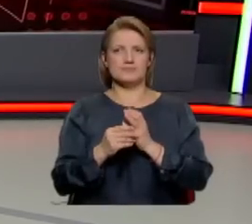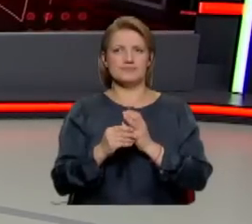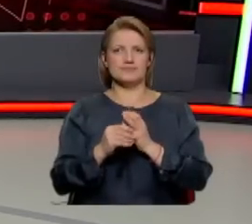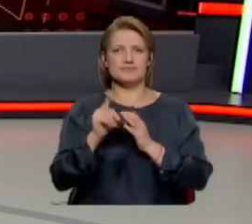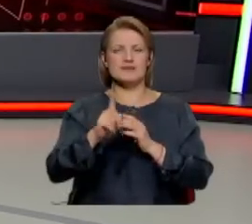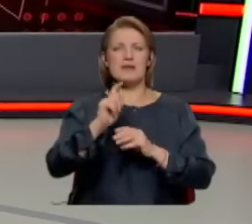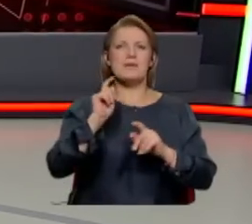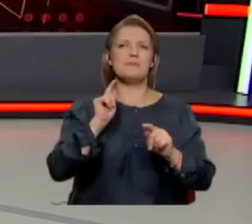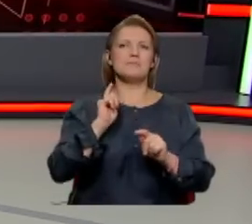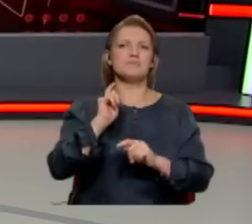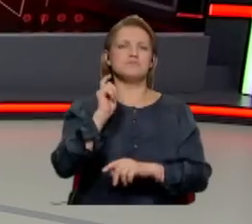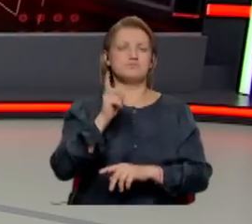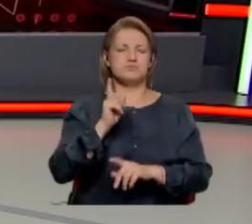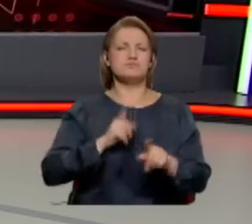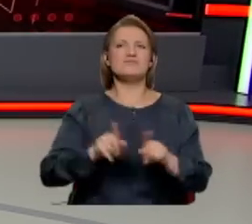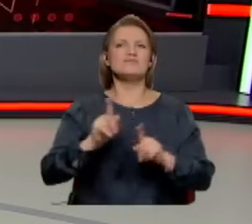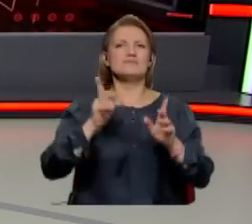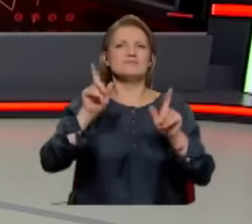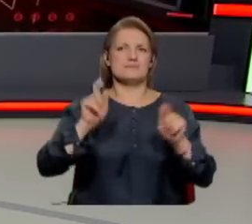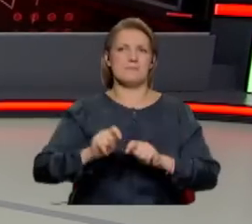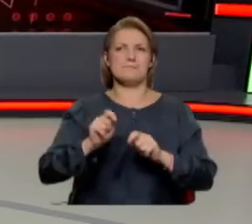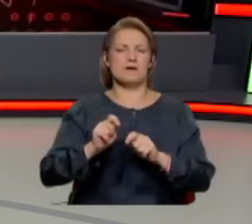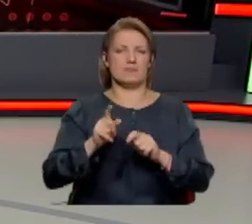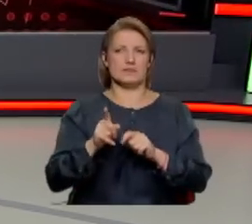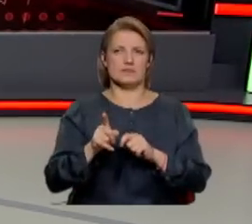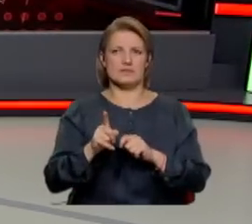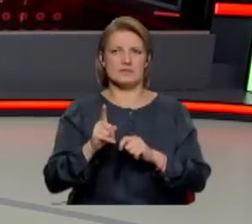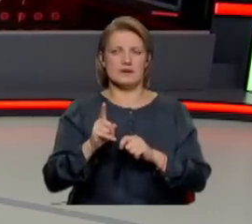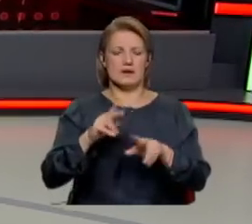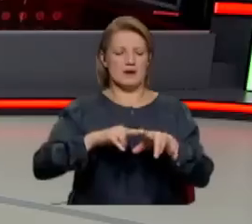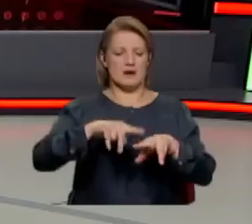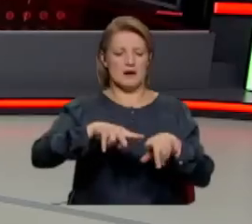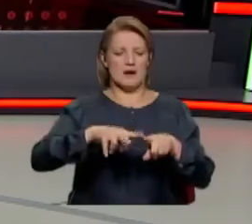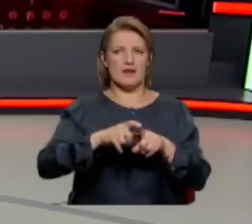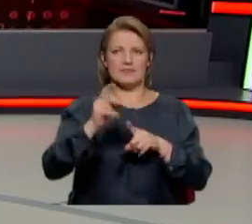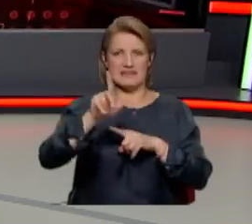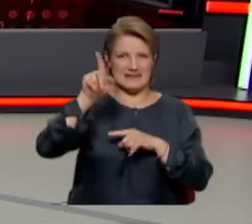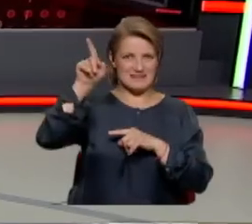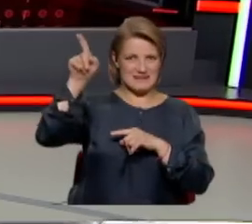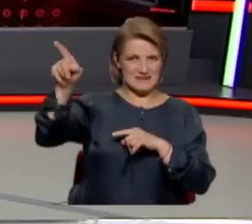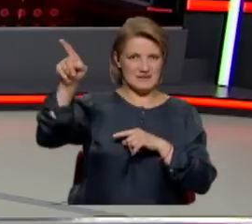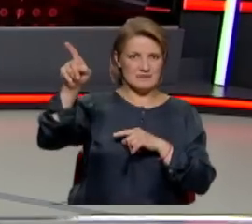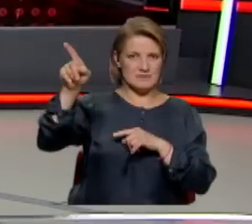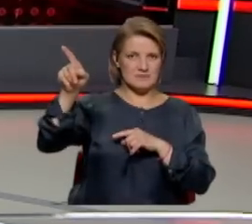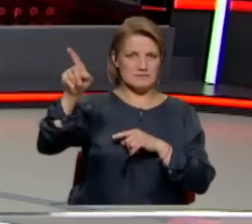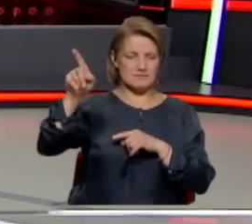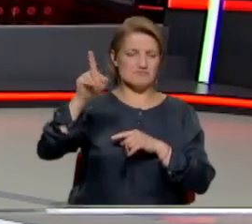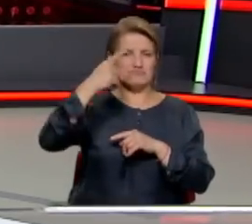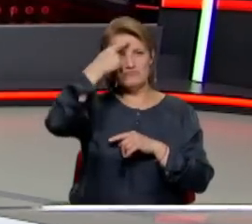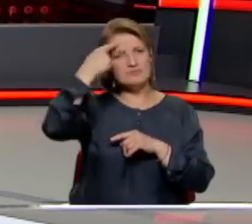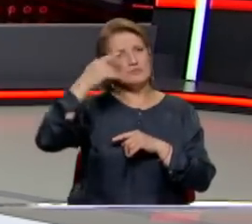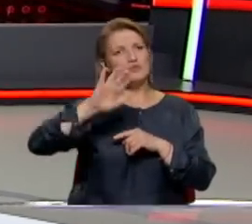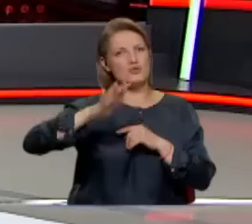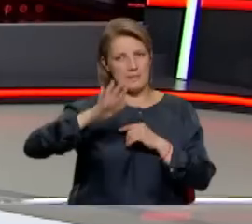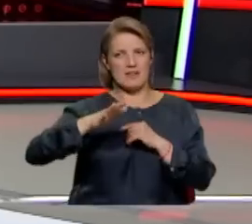bir Propaganda üretilmesine de yol açan kandil denen o halt muhtemelen